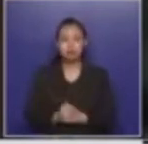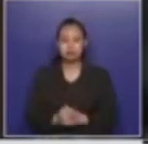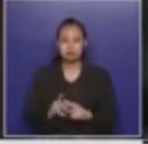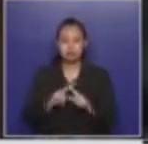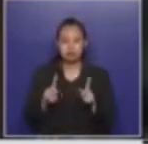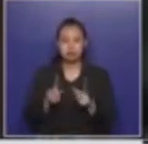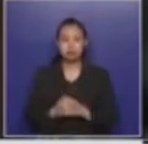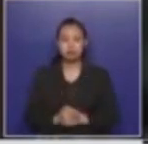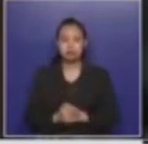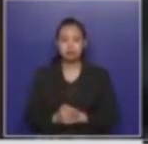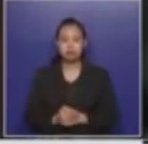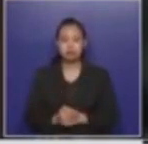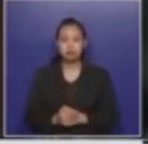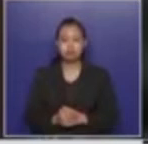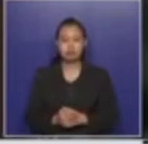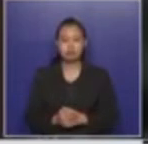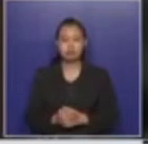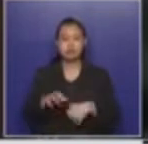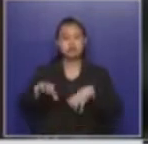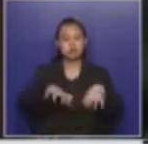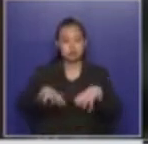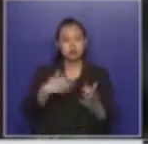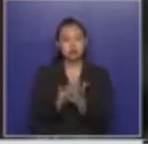มีแต่ถ้าประธานครับมีการจัดงบประมาณนะครับ